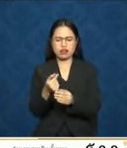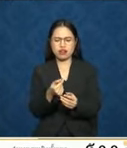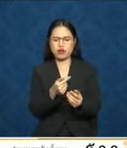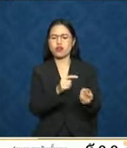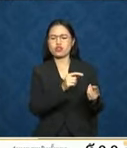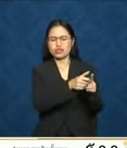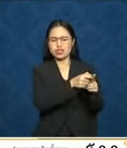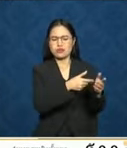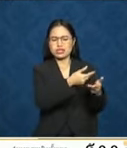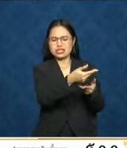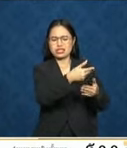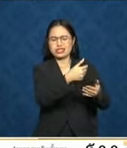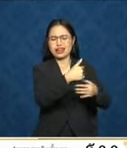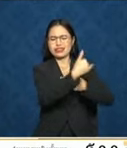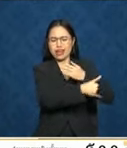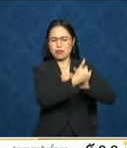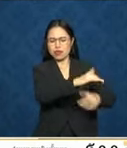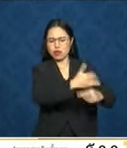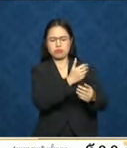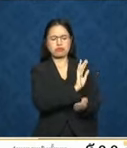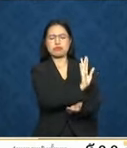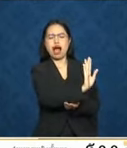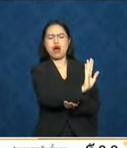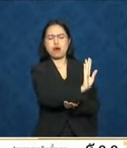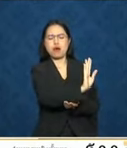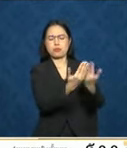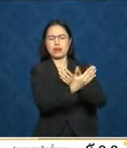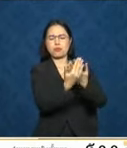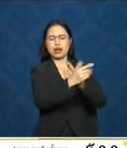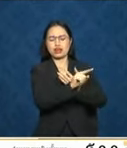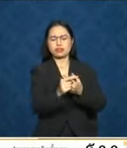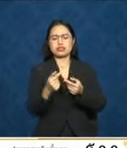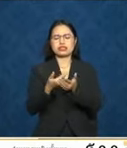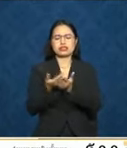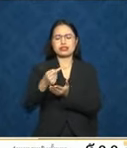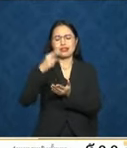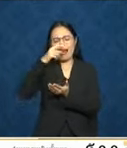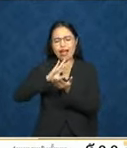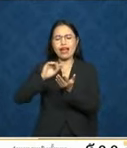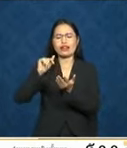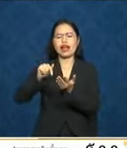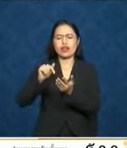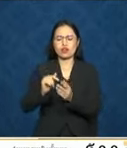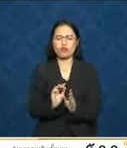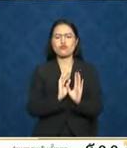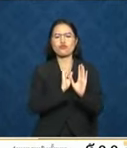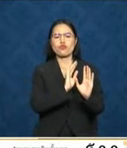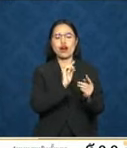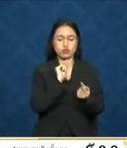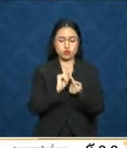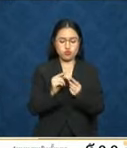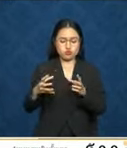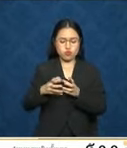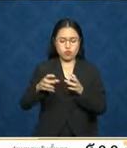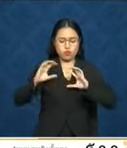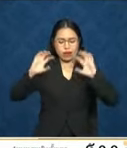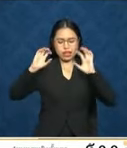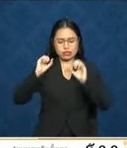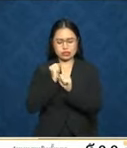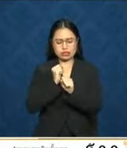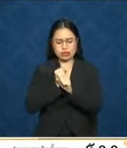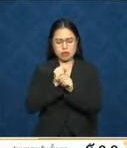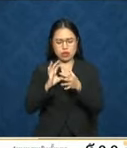ดและข้าวสาลีจากประเทศเพื่อนบ้านไปก่อนพร้อมกันนี้ผมขอให้หน่วยงานที่เกี่ยวข้องช่วยบริหารการเรื่องราคาข้าวโพดในปี